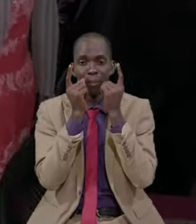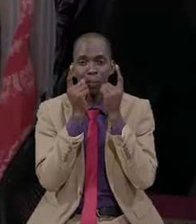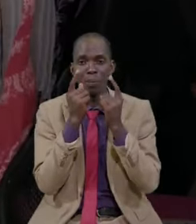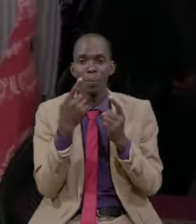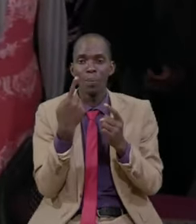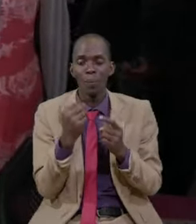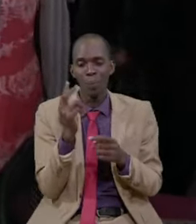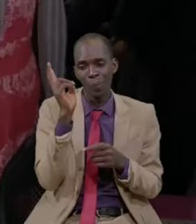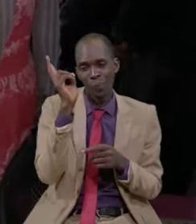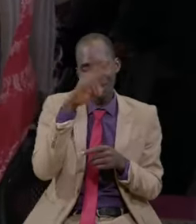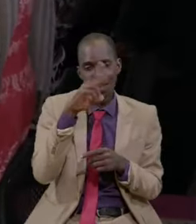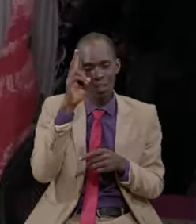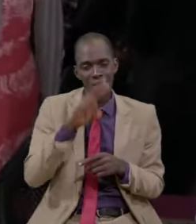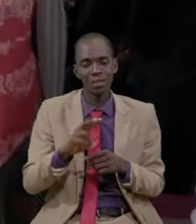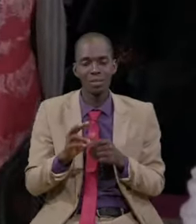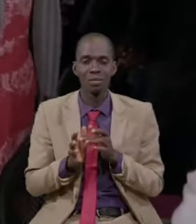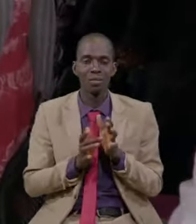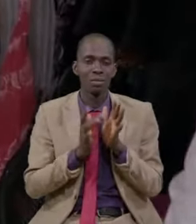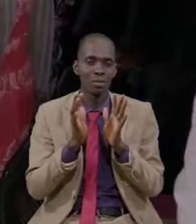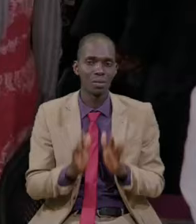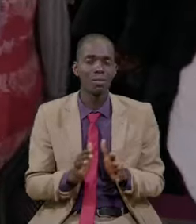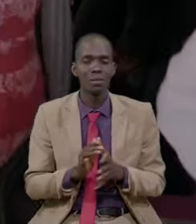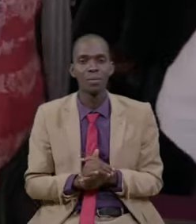réveille les âmes négligentes,